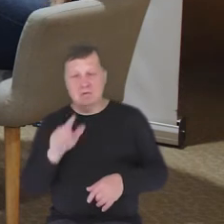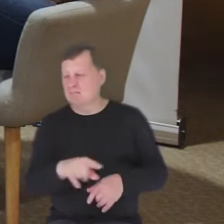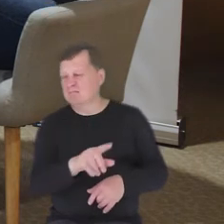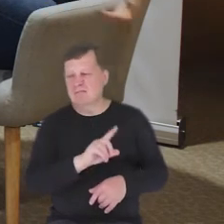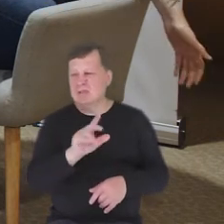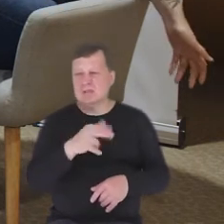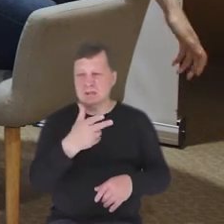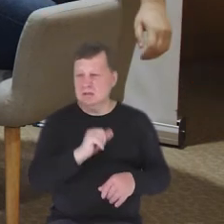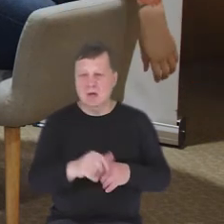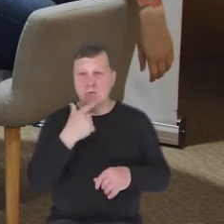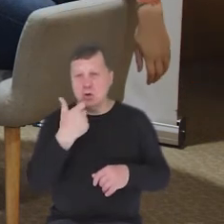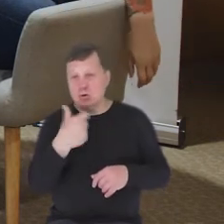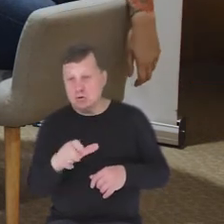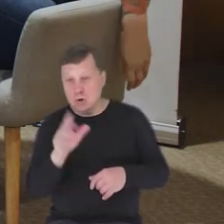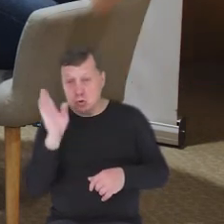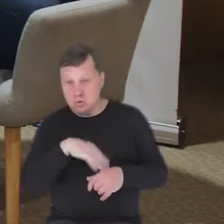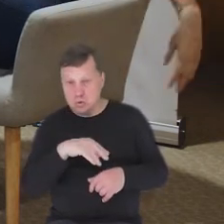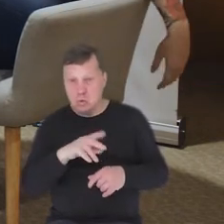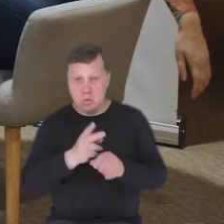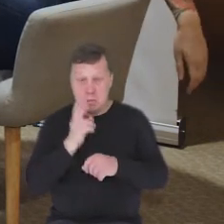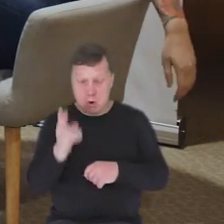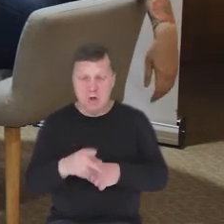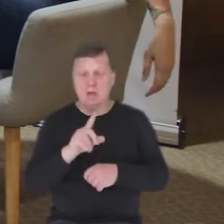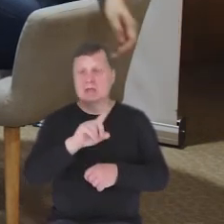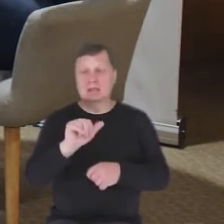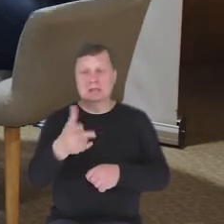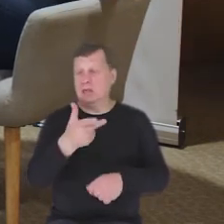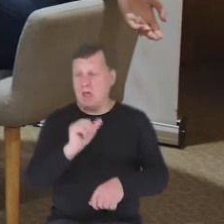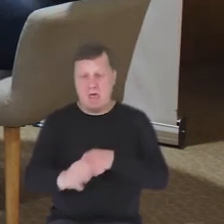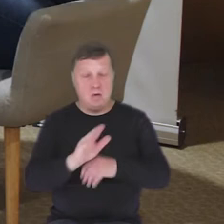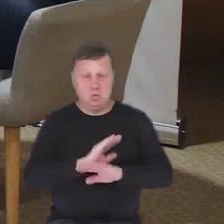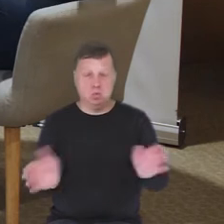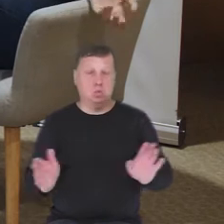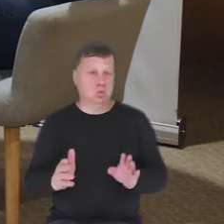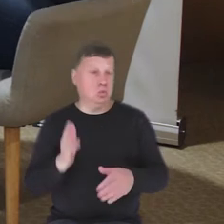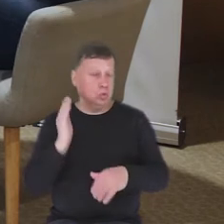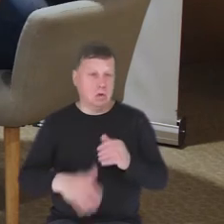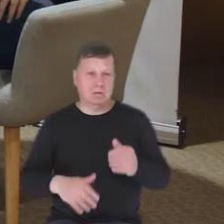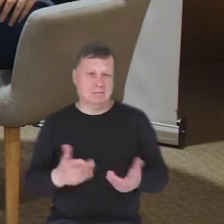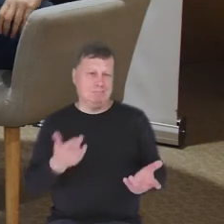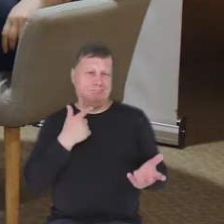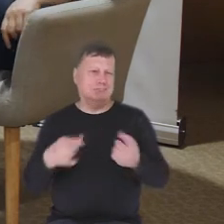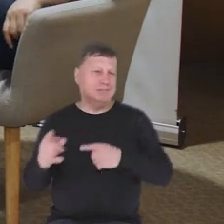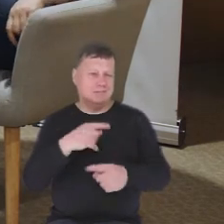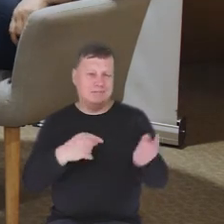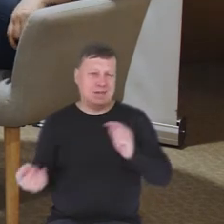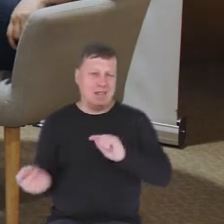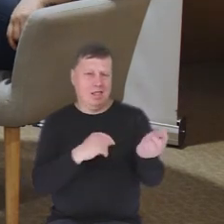jak jest więcej niż 100 egzemplarzy, to już nie jest zin. I tak można się przepychać i można się przepychać bez końca.